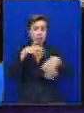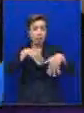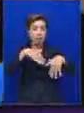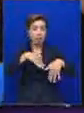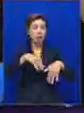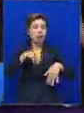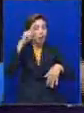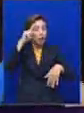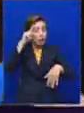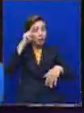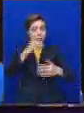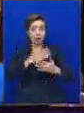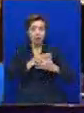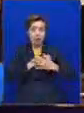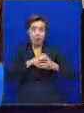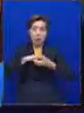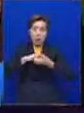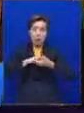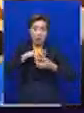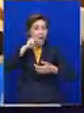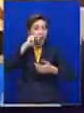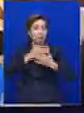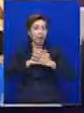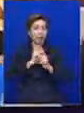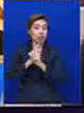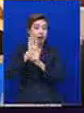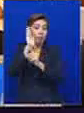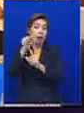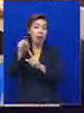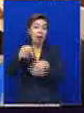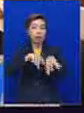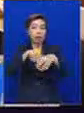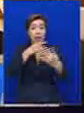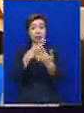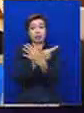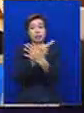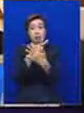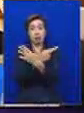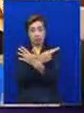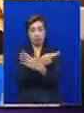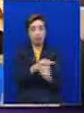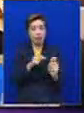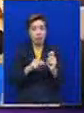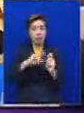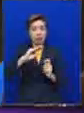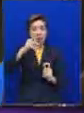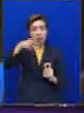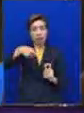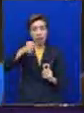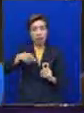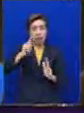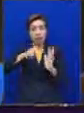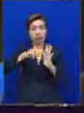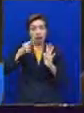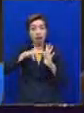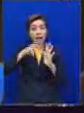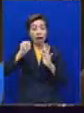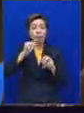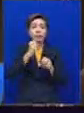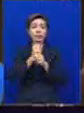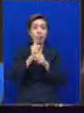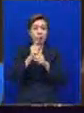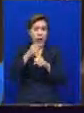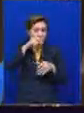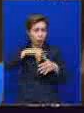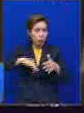อยพ่อณคลองบาง200ตำบลธรรมเสนอำเภอโพธารามจังหวัดราชบุรีซึ่งเป็นโครงการปรับปรุงและพัฒนาแหล่งน้ำตามน